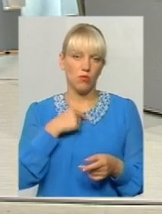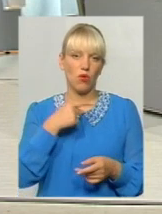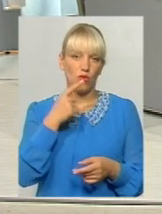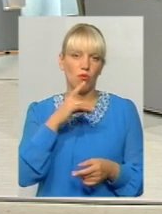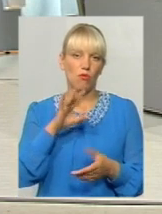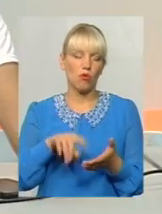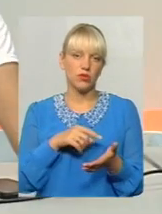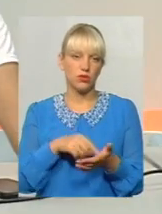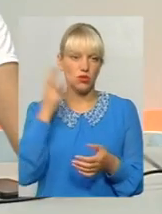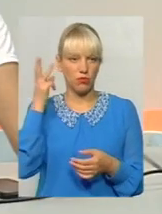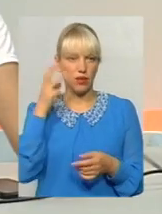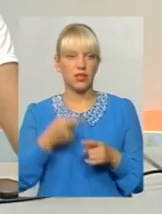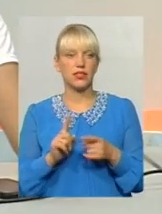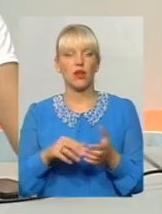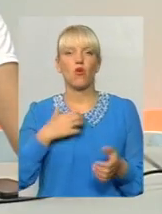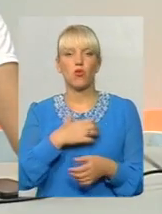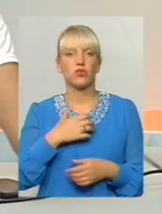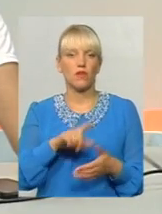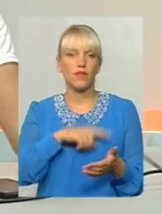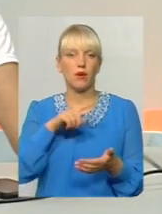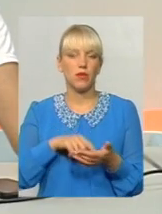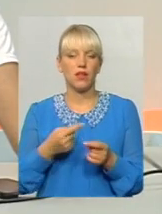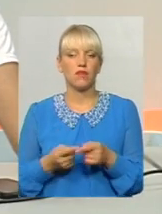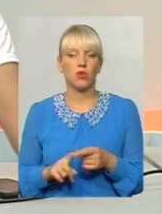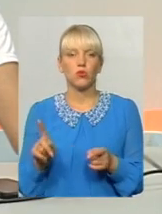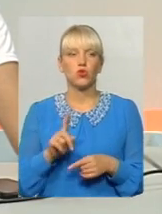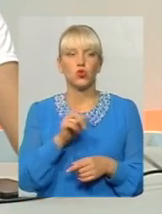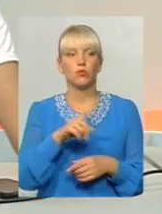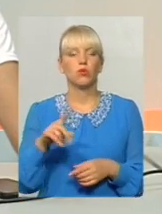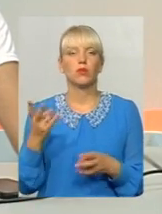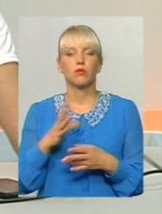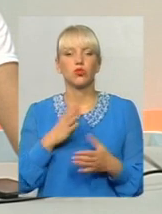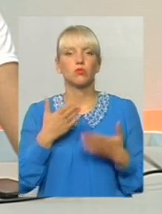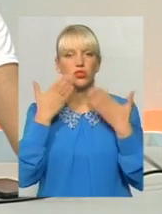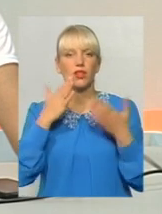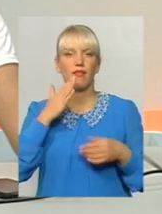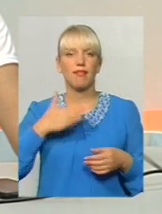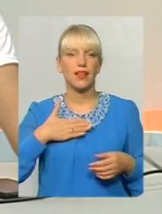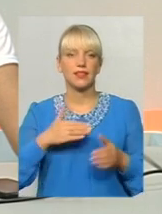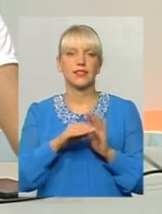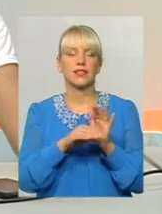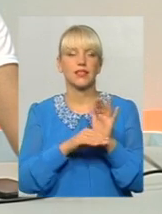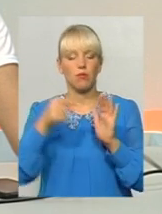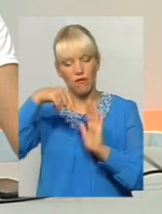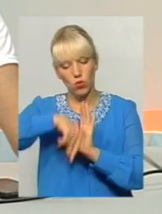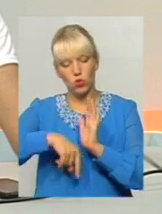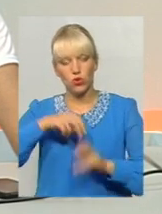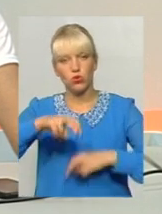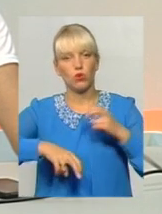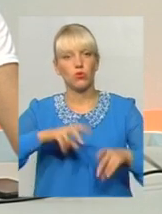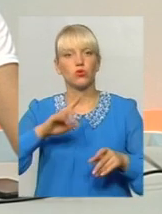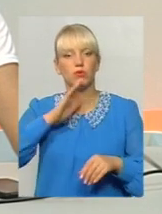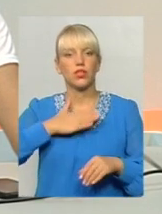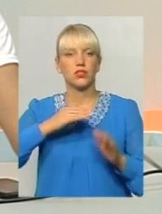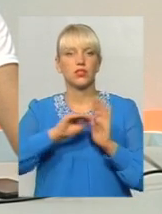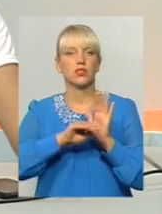Тобто тут основне питання в тому, щоб номера були все ж таки читабельні для наших систем автоматичного пошуку, щоб в нас був доступ, все ж таки нормальний